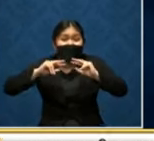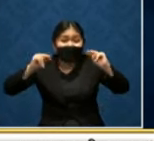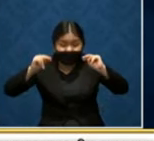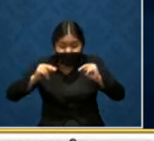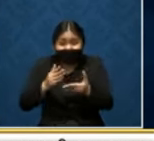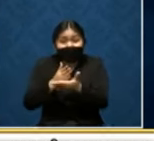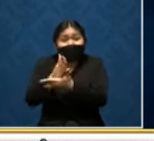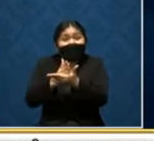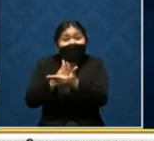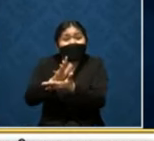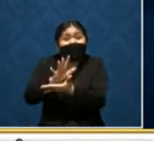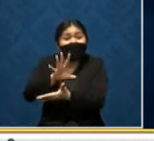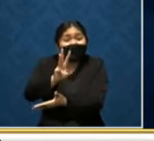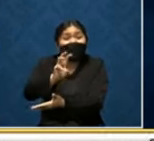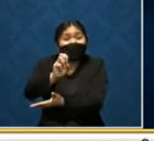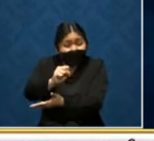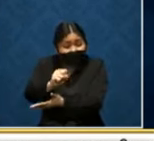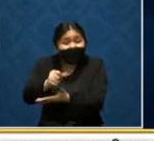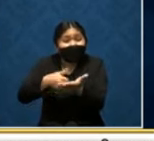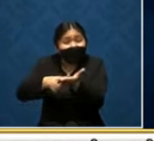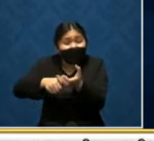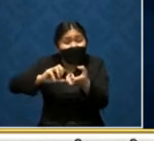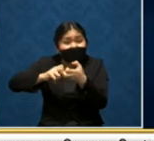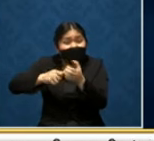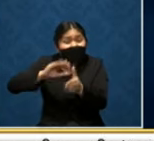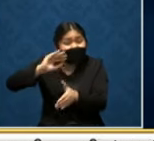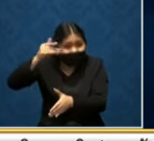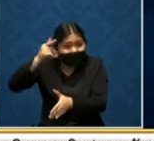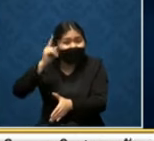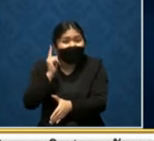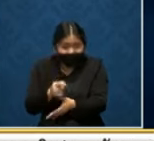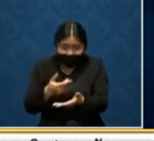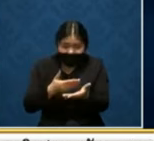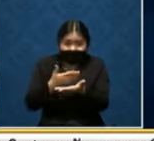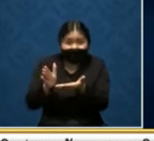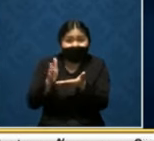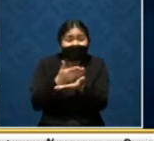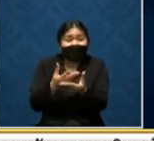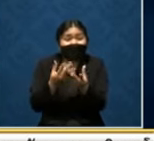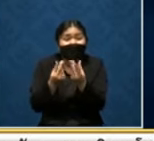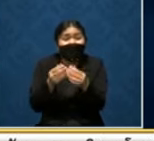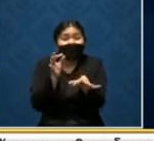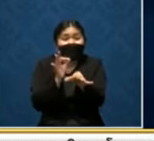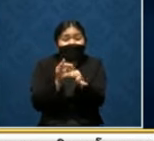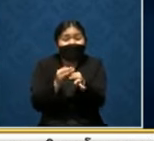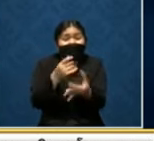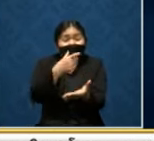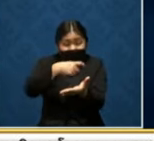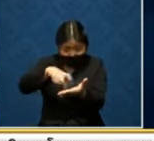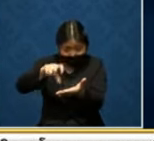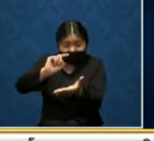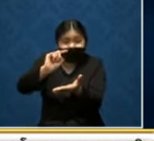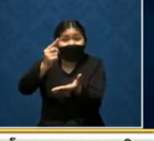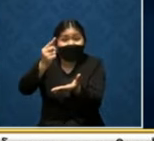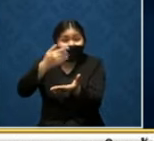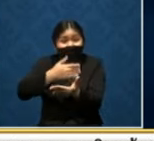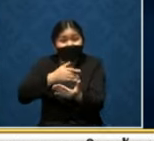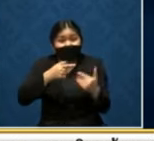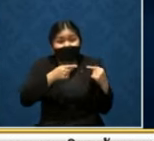ให้เขาไปแก้ปัญหาก่อนสงสารเขาต้องแบ่งกับทีมงานพร้อมส่งเลขบัญชีใหม่ของสามีโอนครั้งต่อไป